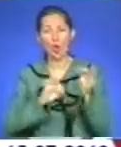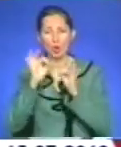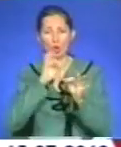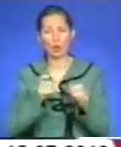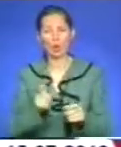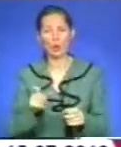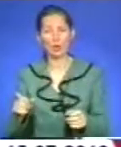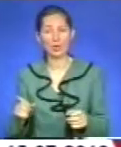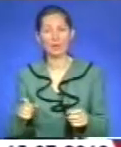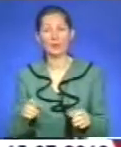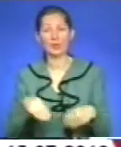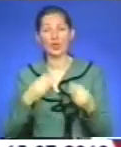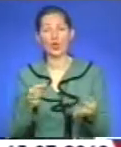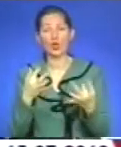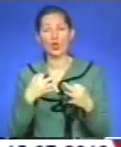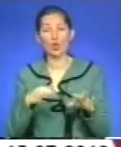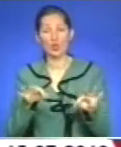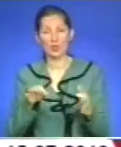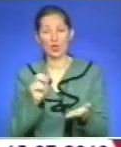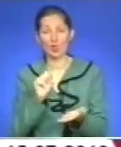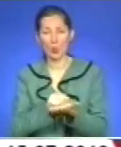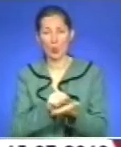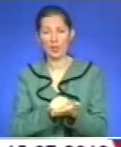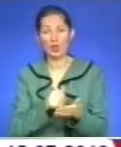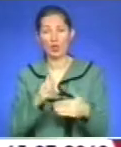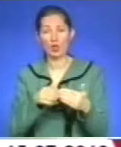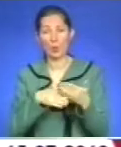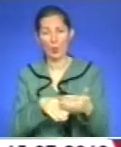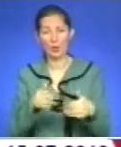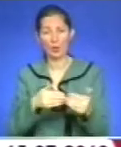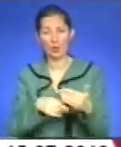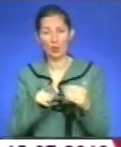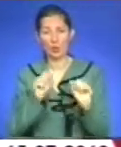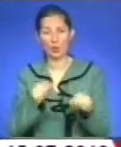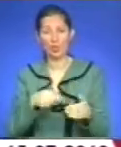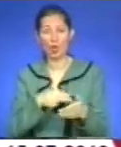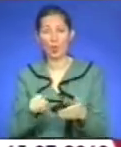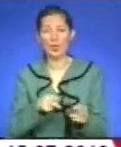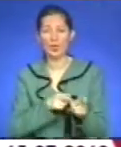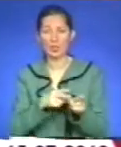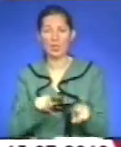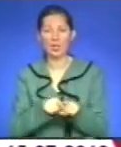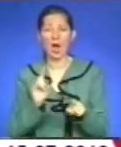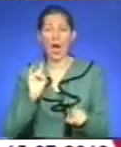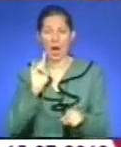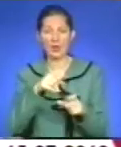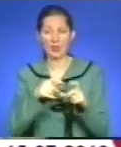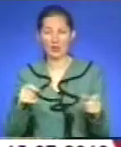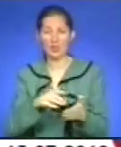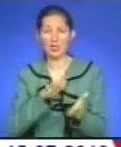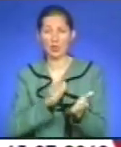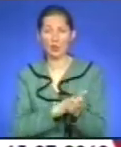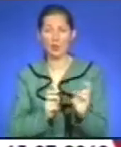громадян, надають дозвільні документи, допомагають практично. Тут можна купити залізничні та авіаквитки, зареєструвати